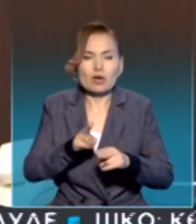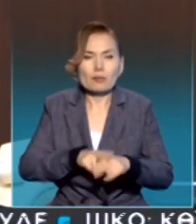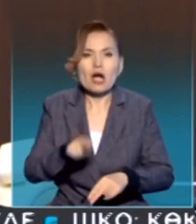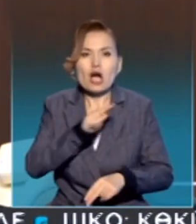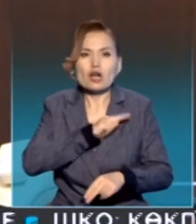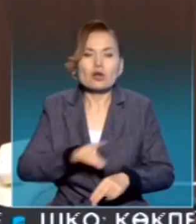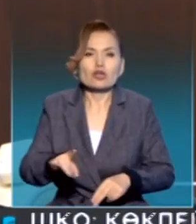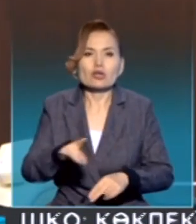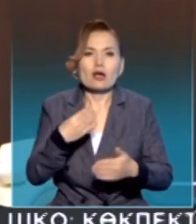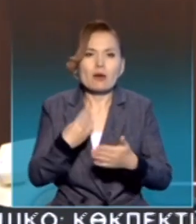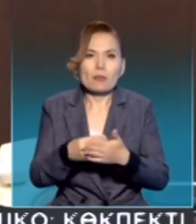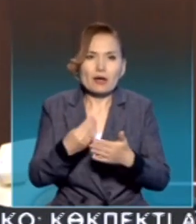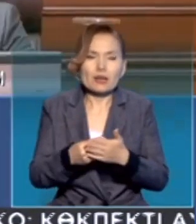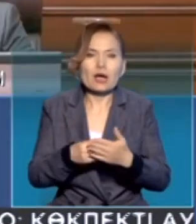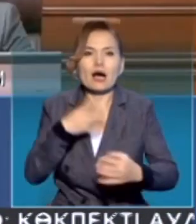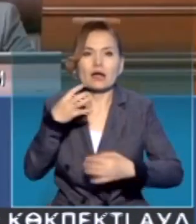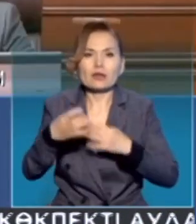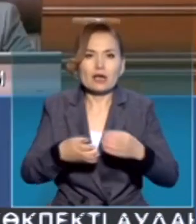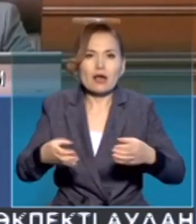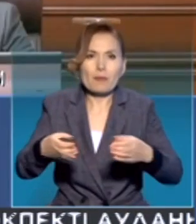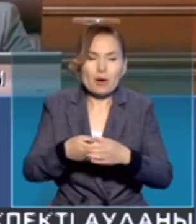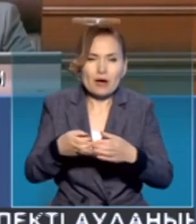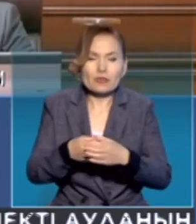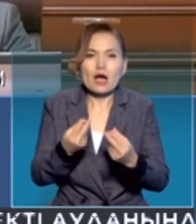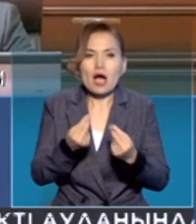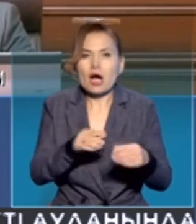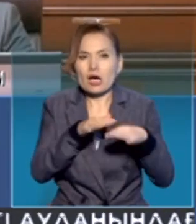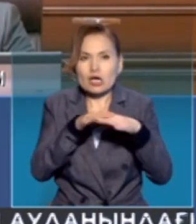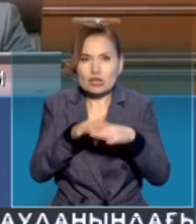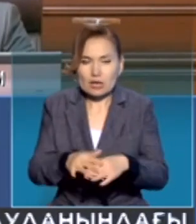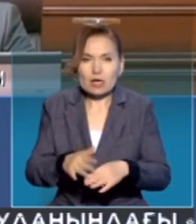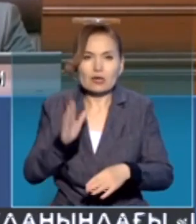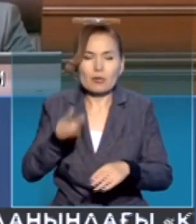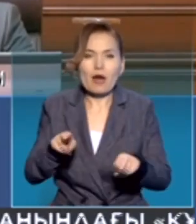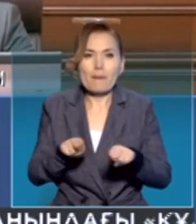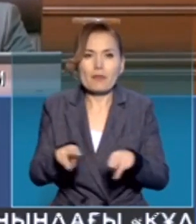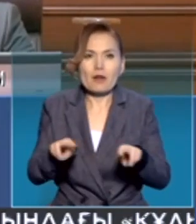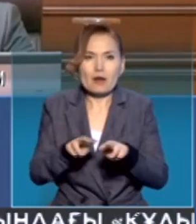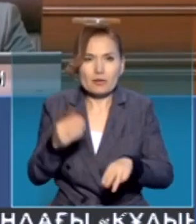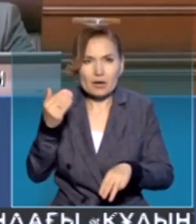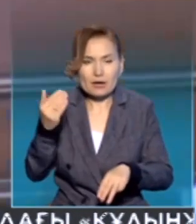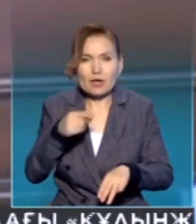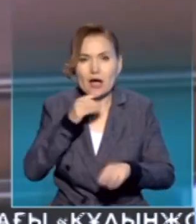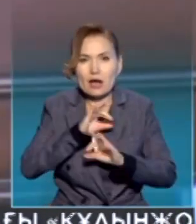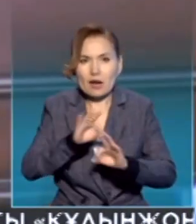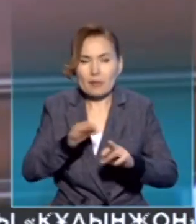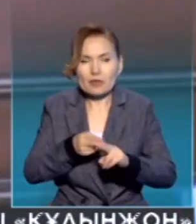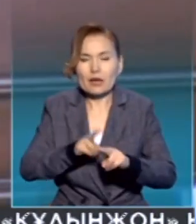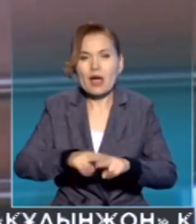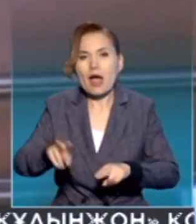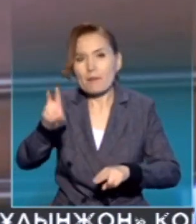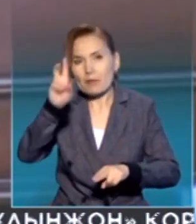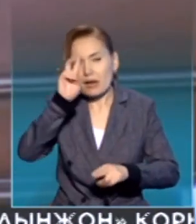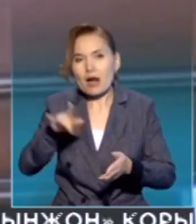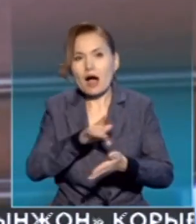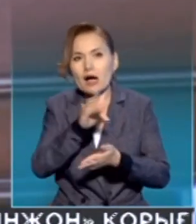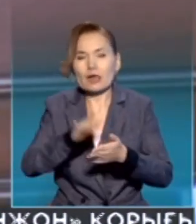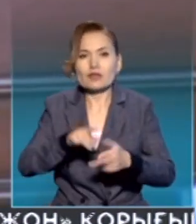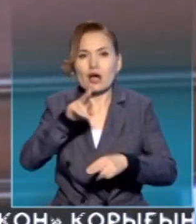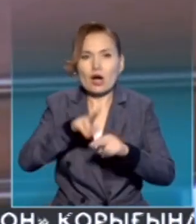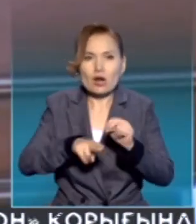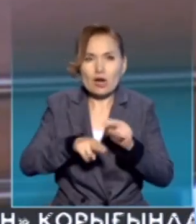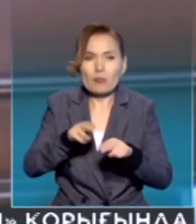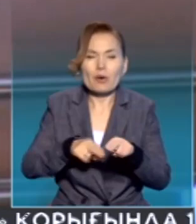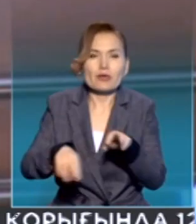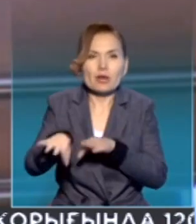жұмыс республикалық бюджет пен халықаралық ұйымдар арқылы қаржыландырылады. Премьер-министр Әлихан Смаилов сонымен бірге мемлекеттік қала құрылысы